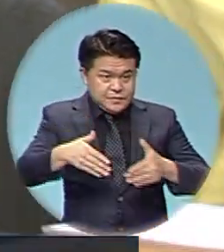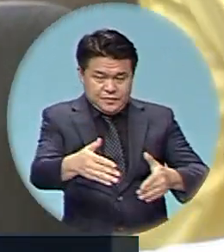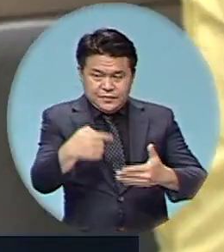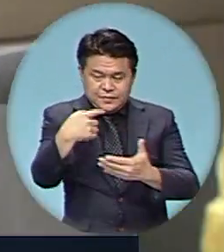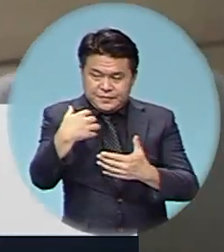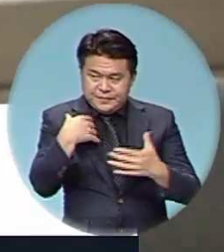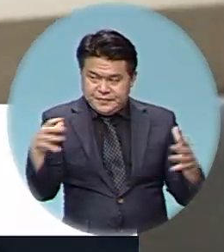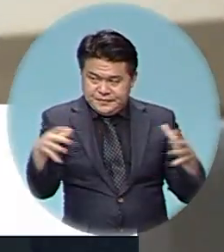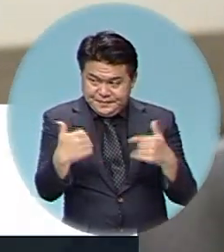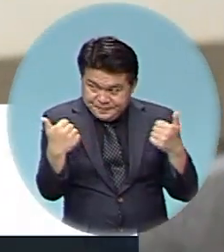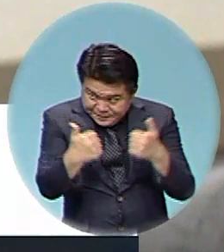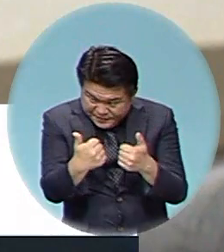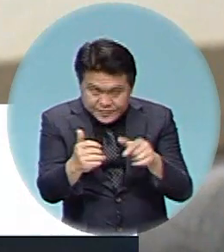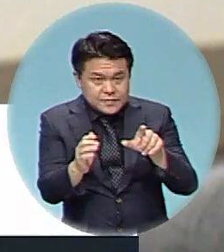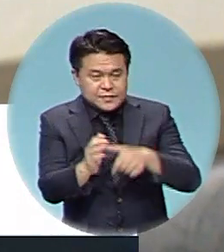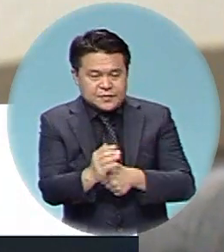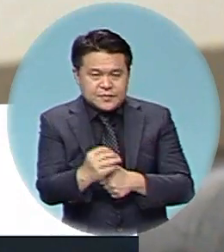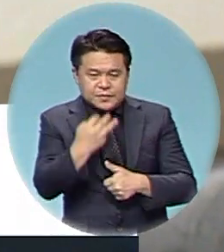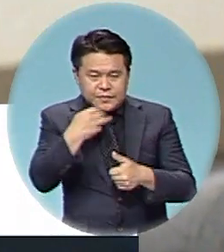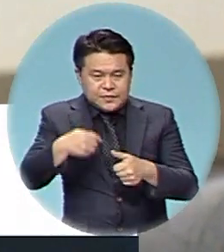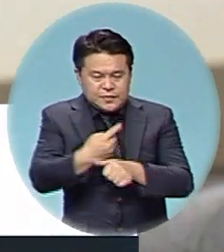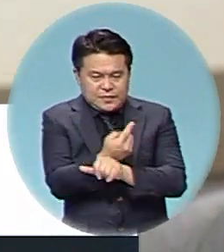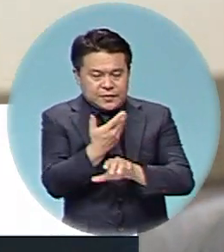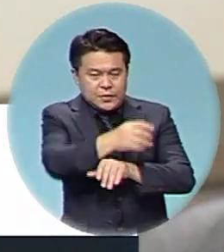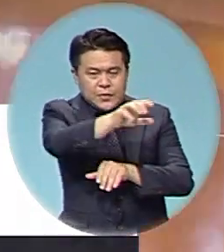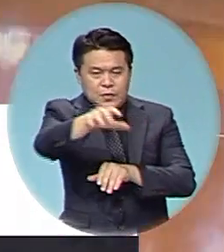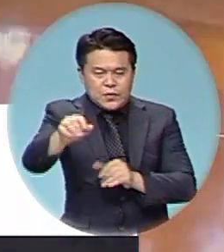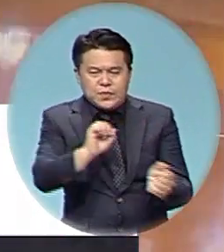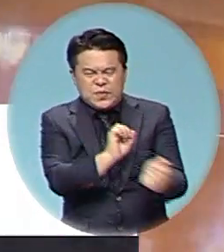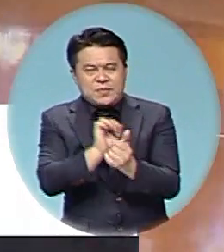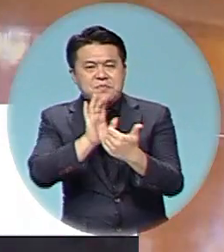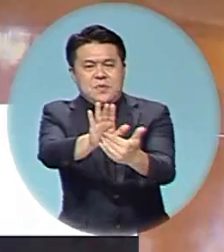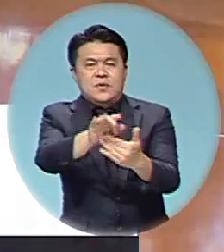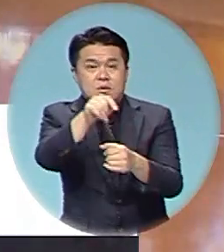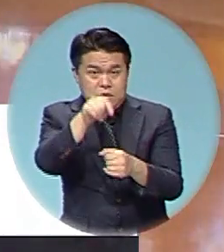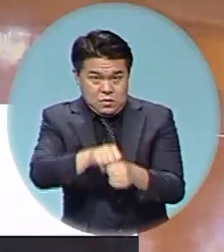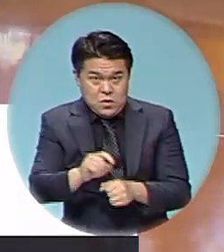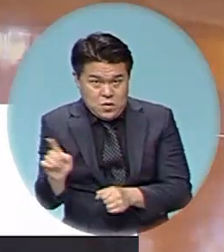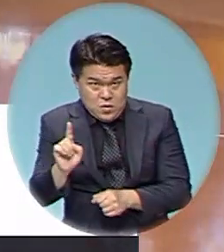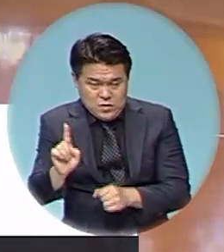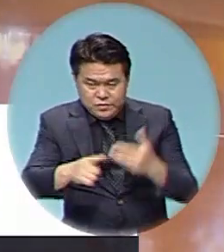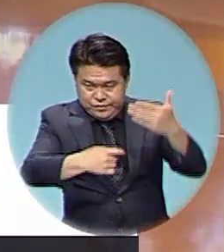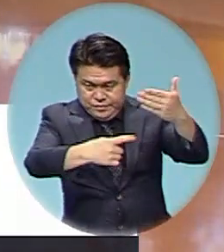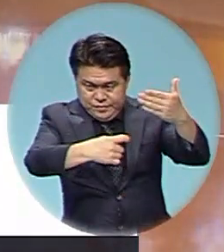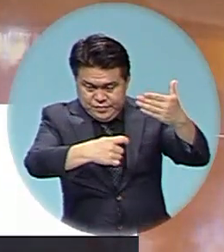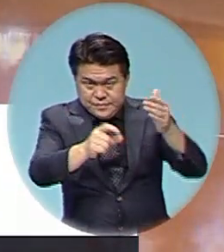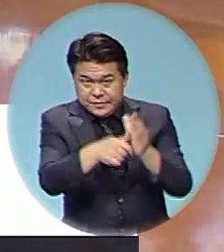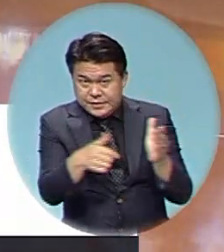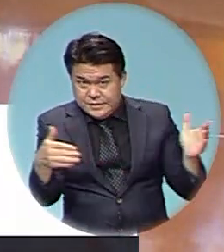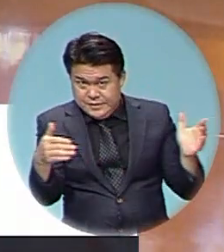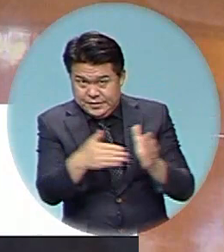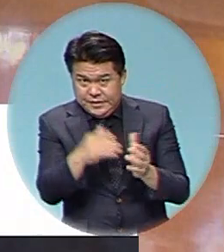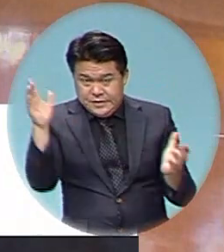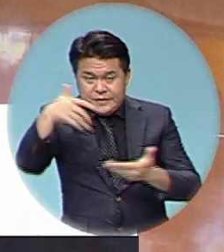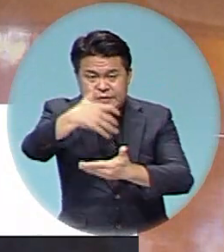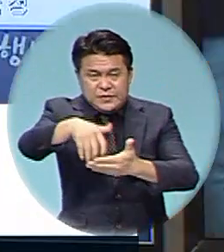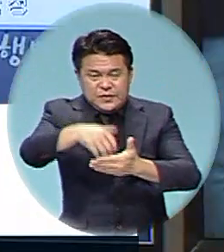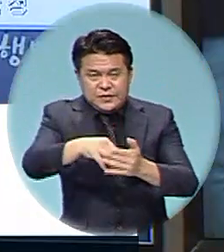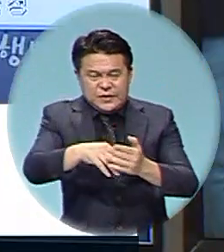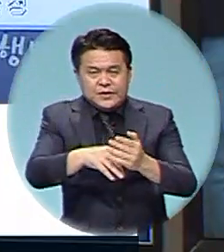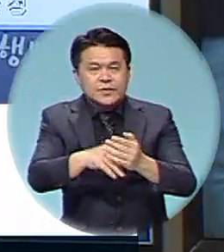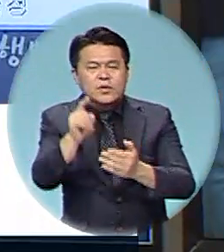회의에서 비수도권 지역에서도 코로나19 확산을 막기 위해 9월 11일까지 학교 밀집도를 3분의 2